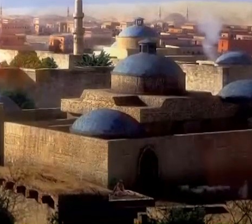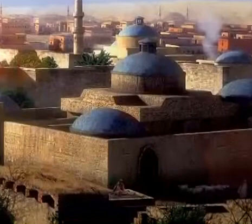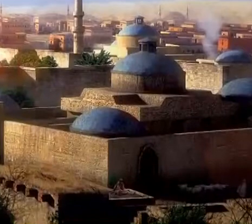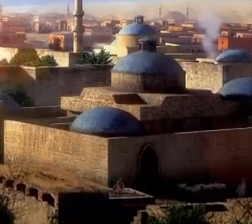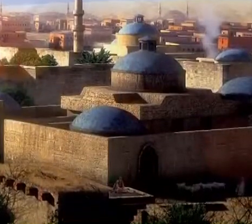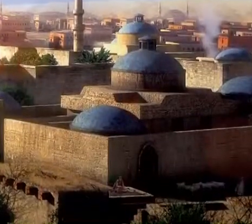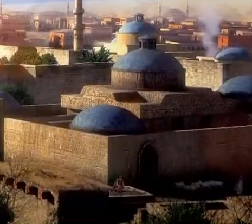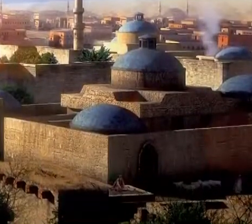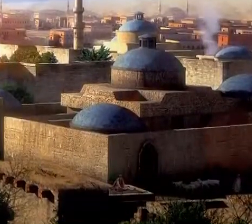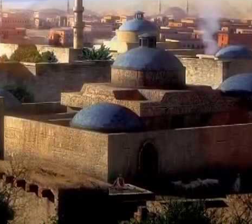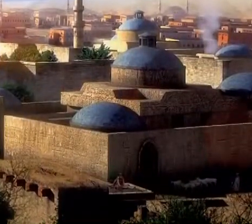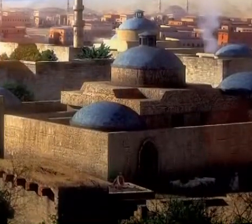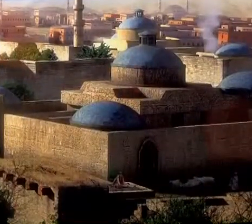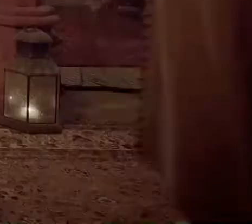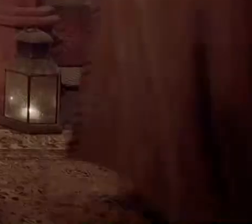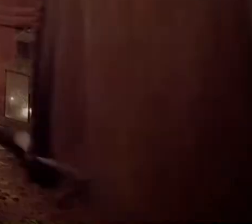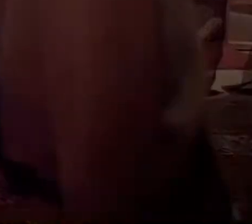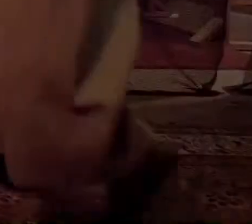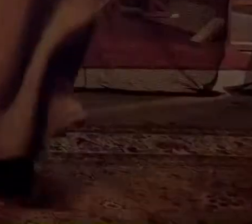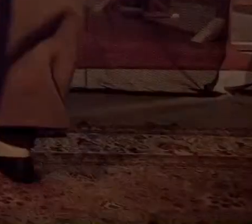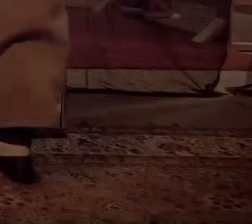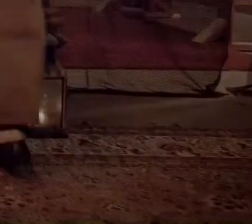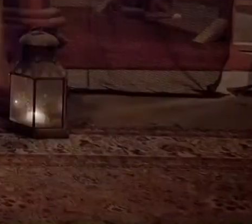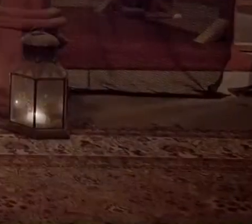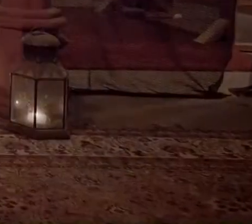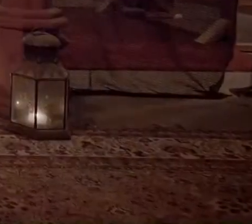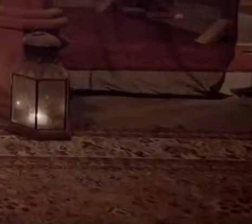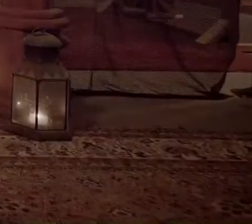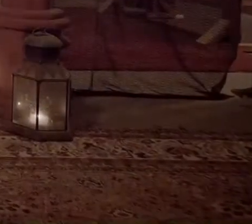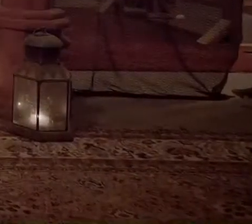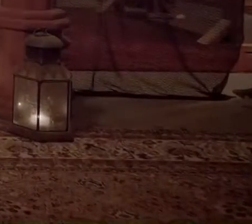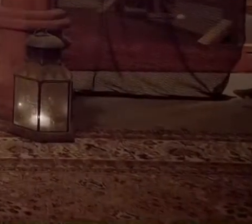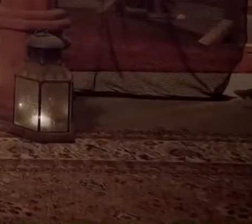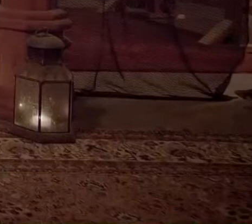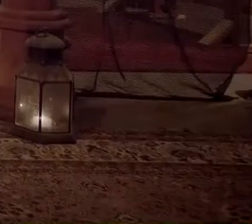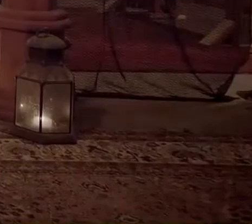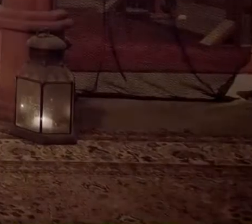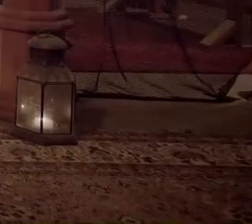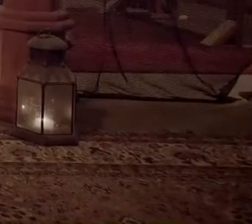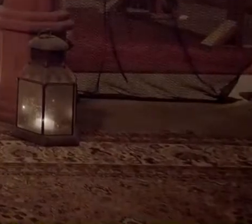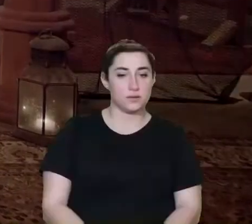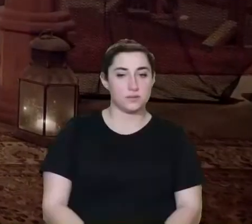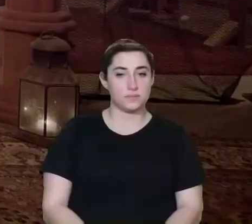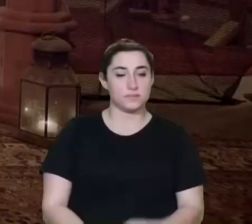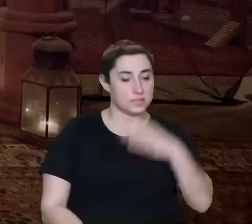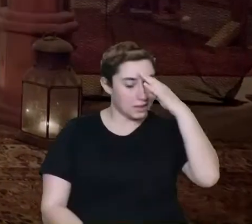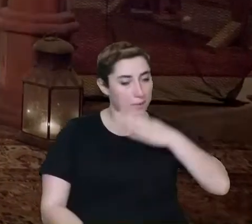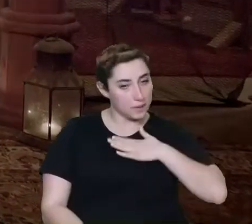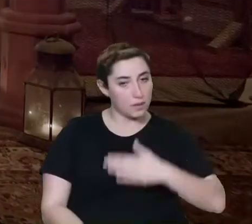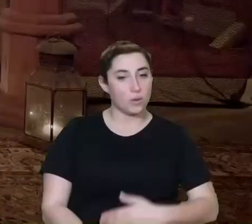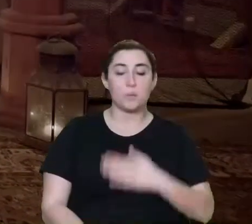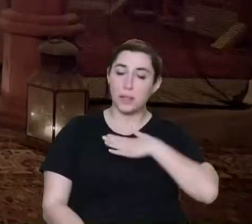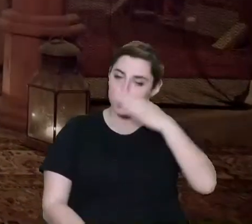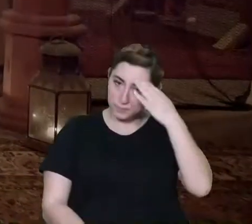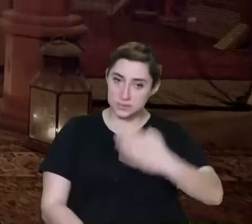Konya Kadılı. Katip odasında evrak hazırlarken Yunus içeri girmiş yanına yürüyor. Selamünaleyküm.